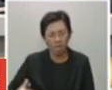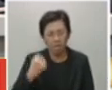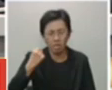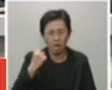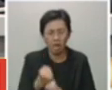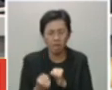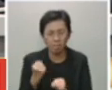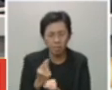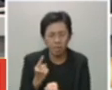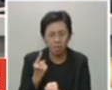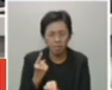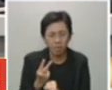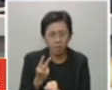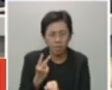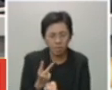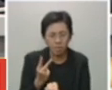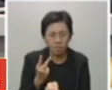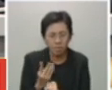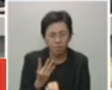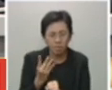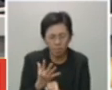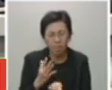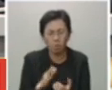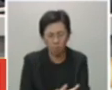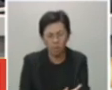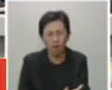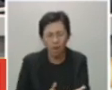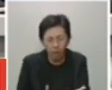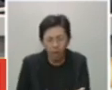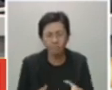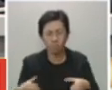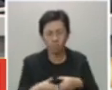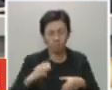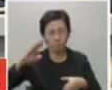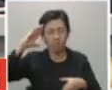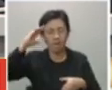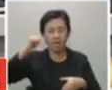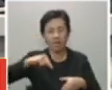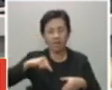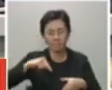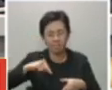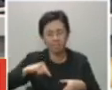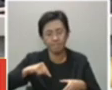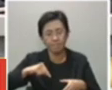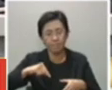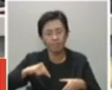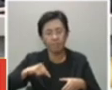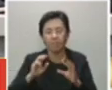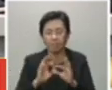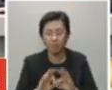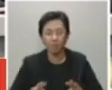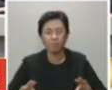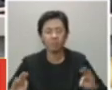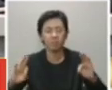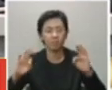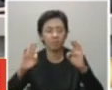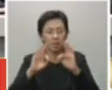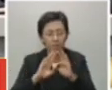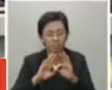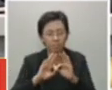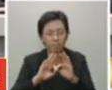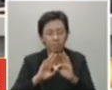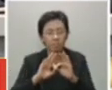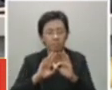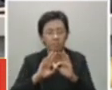ครับก็ได้กำลังพลจากกองทัพนี่แหละครับเป็นกำลังพลสำคัญเป็นกองกำลังสำคั